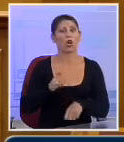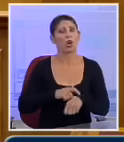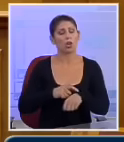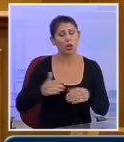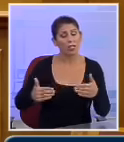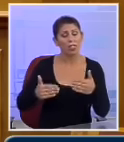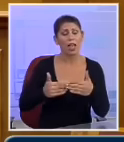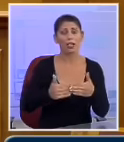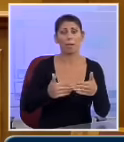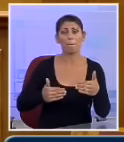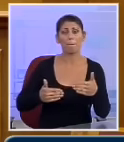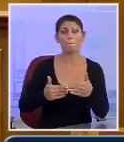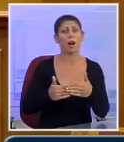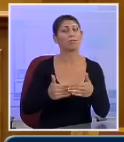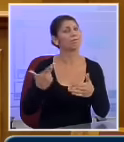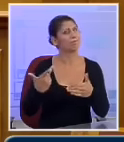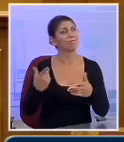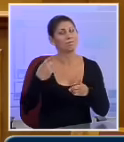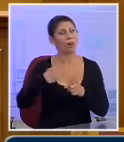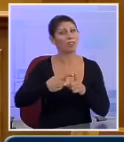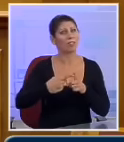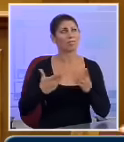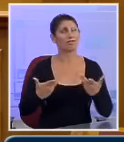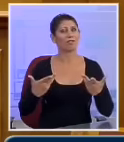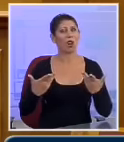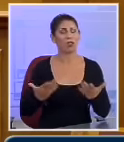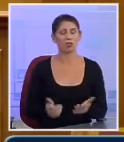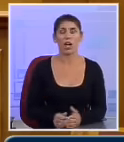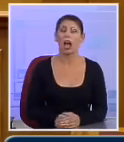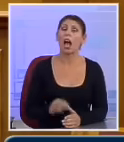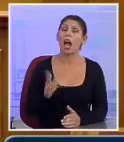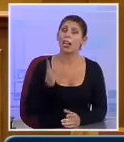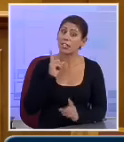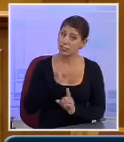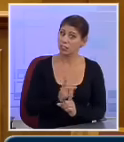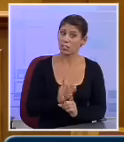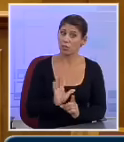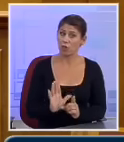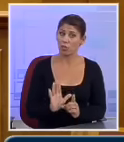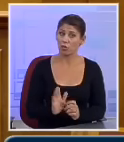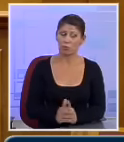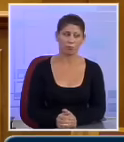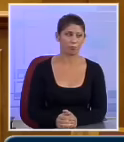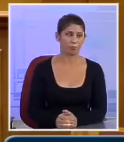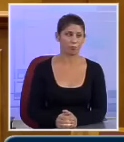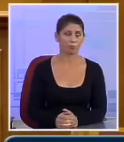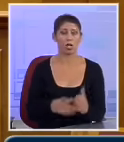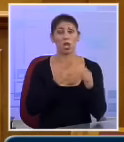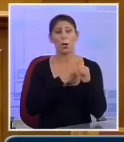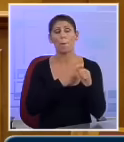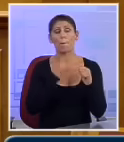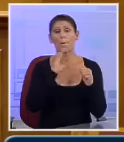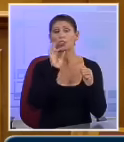μας είναι μεν φιλόδοξο, αλλά είναι και συγκεκριμένο. Πρώτος μας